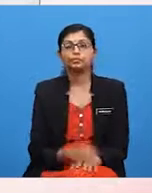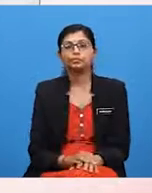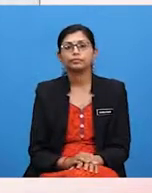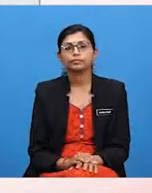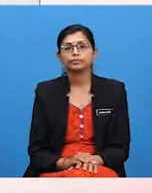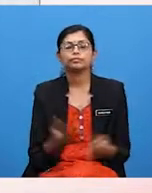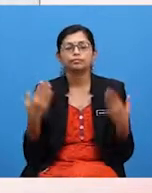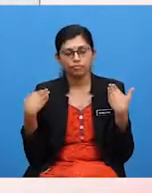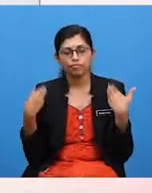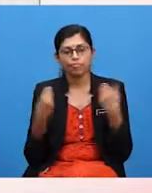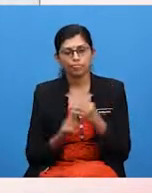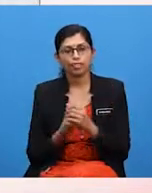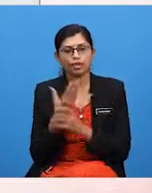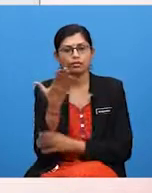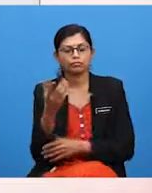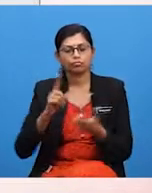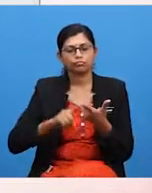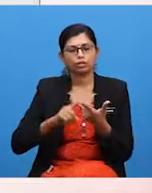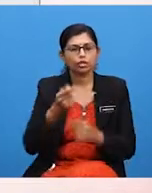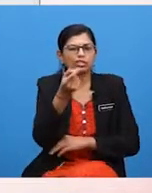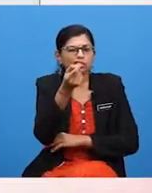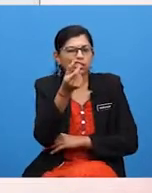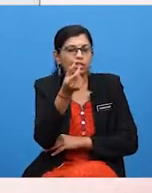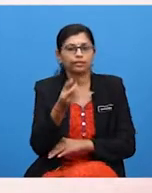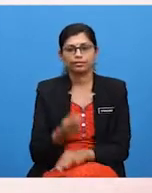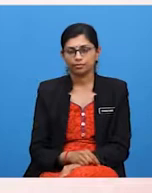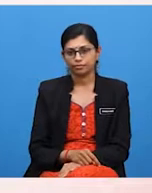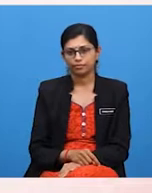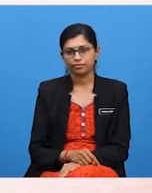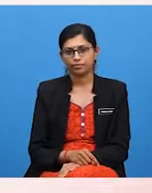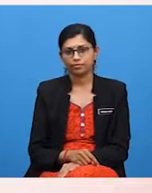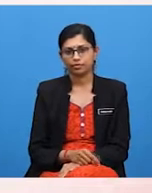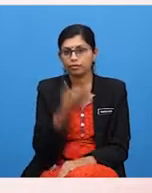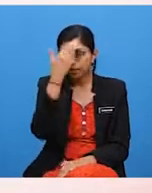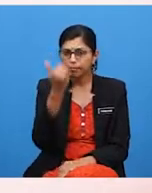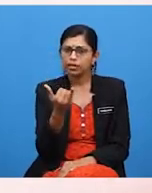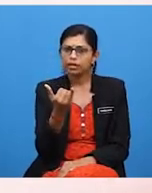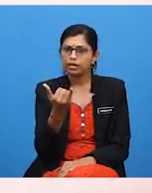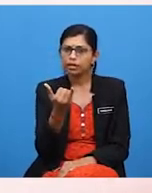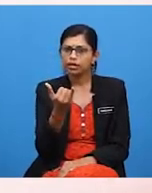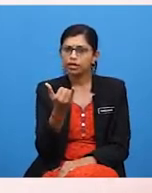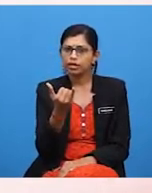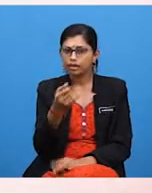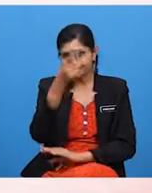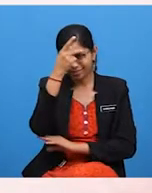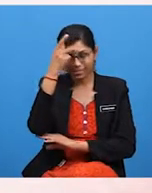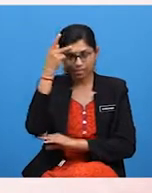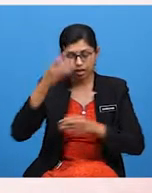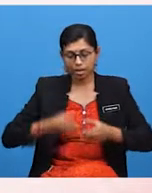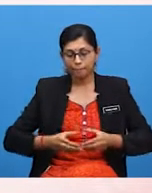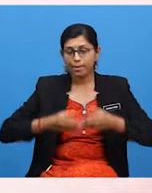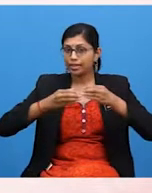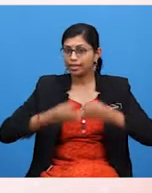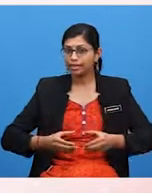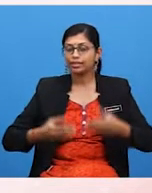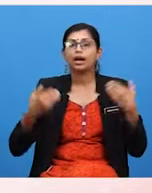species mengalami sedikit pertumbuhan sekunder kerana batang tumbuhan ini